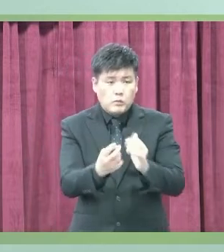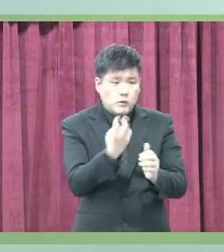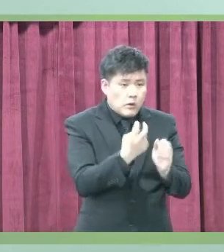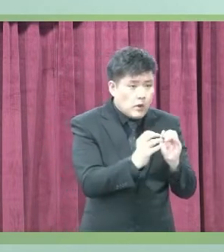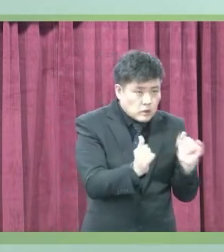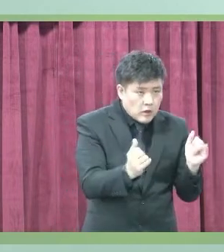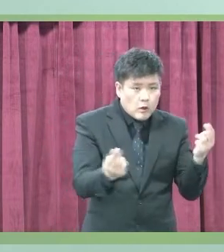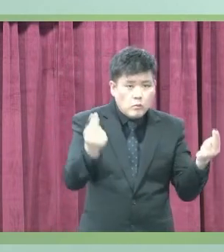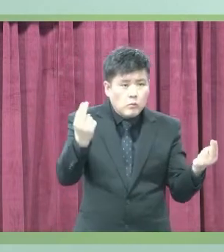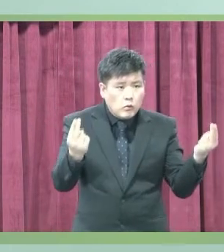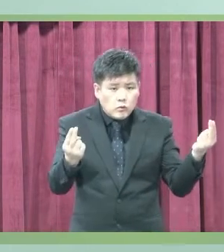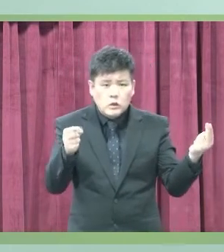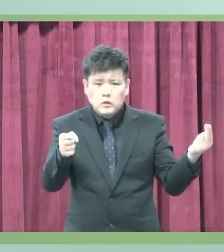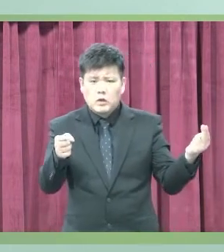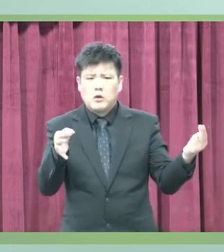높습니다.